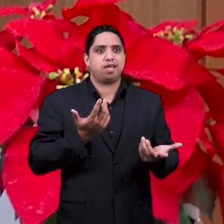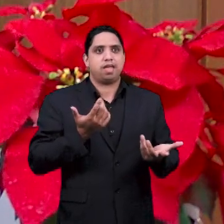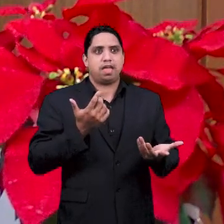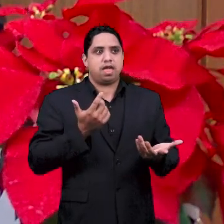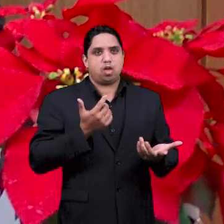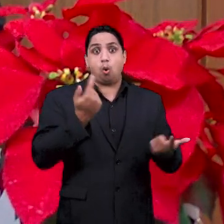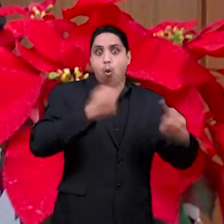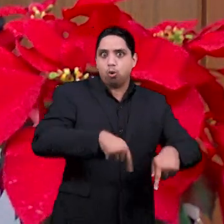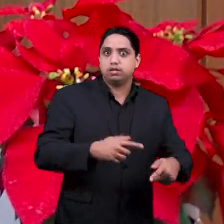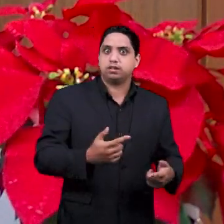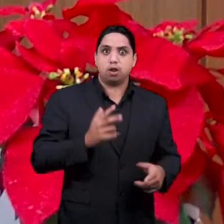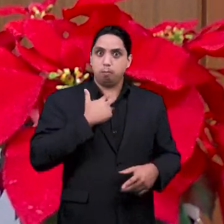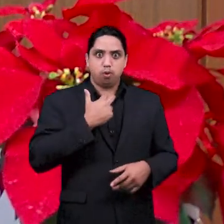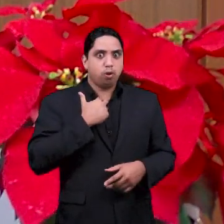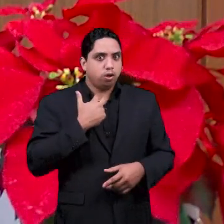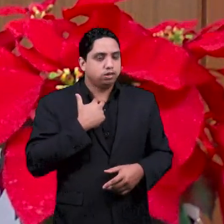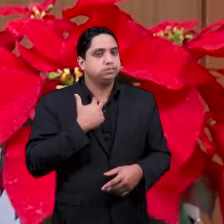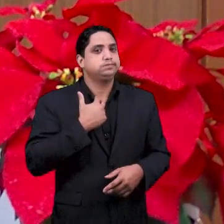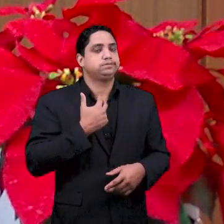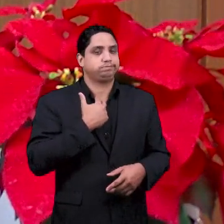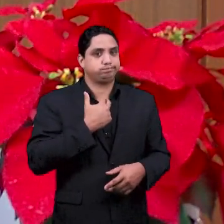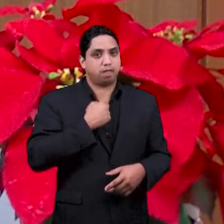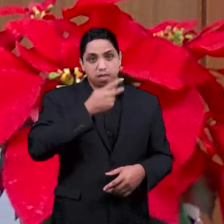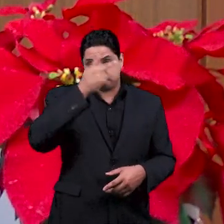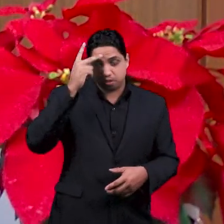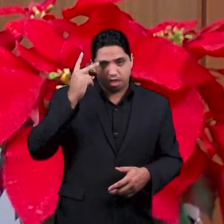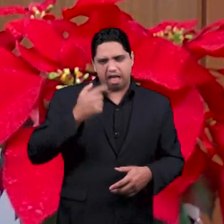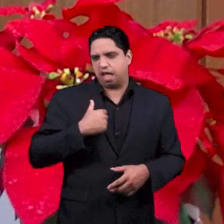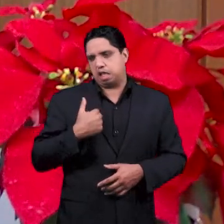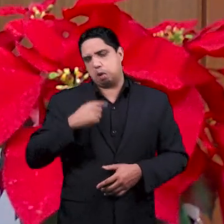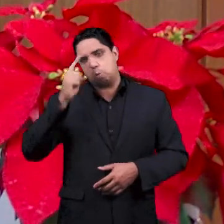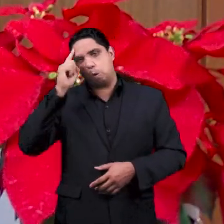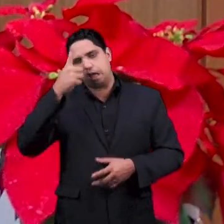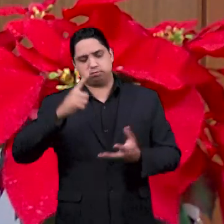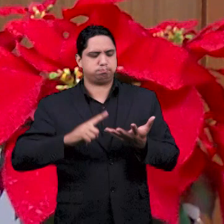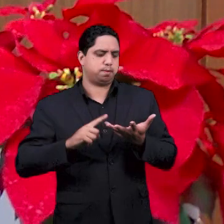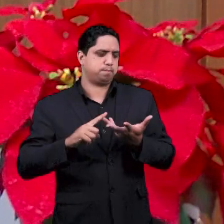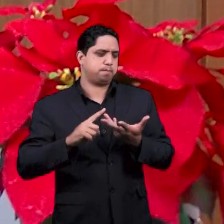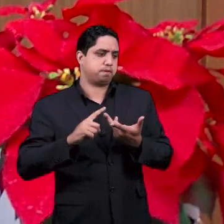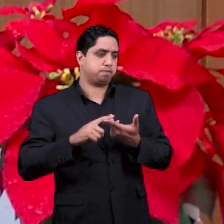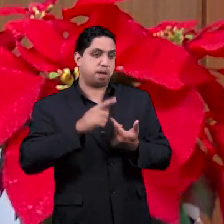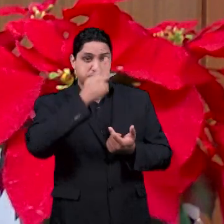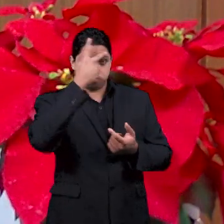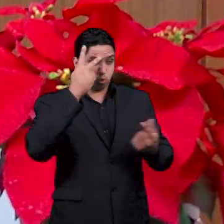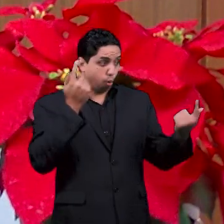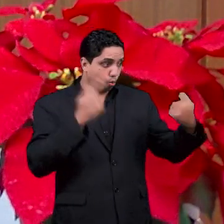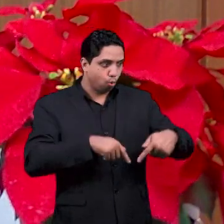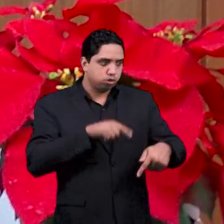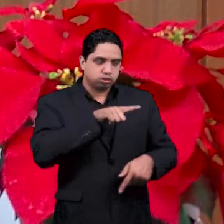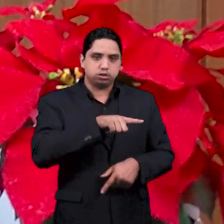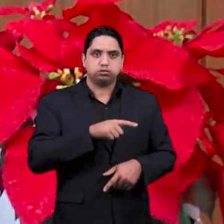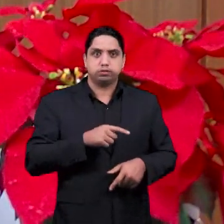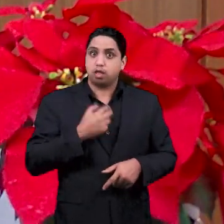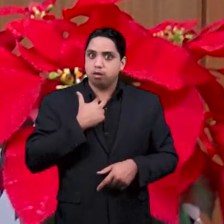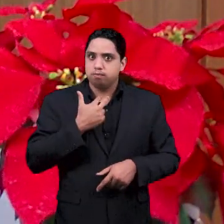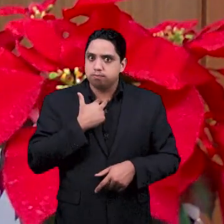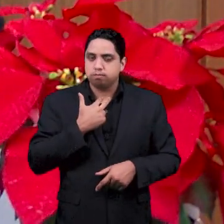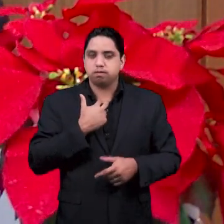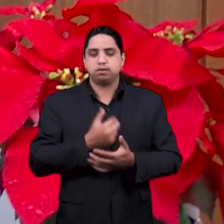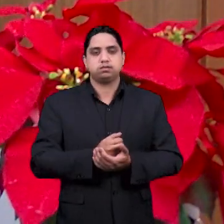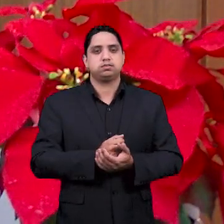его запрещать, нельзя восставать против тех, кто считает или кто понимает о нуждах